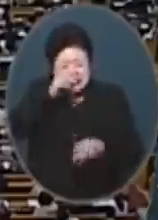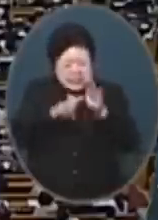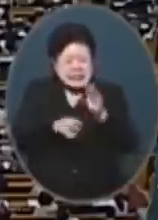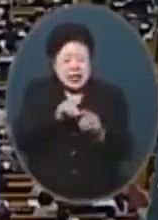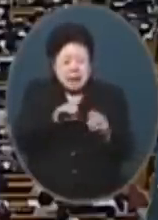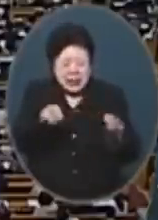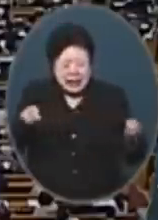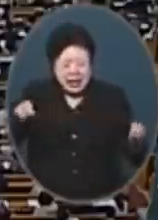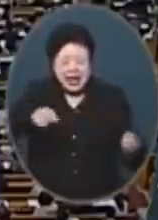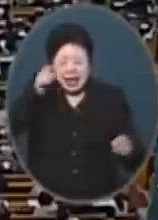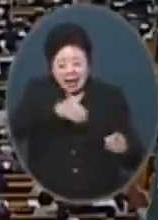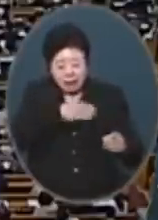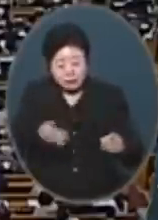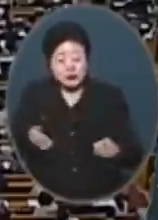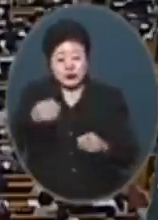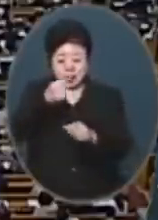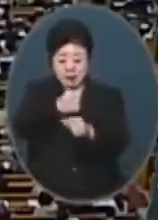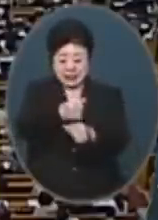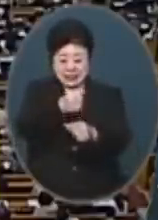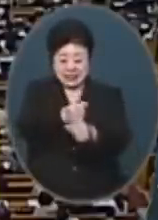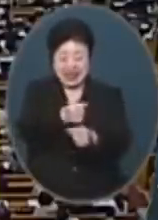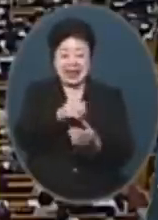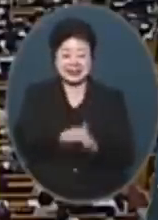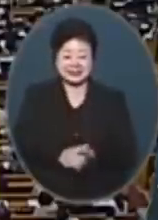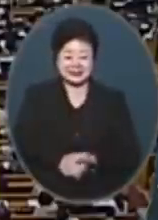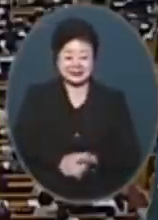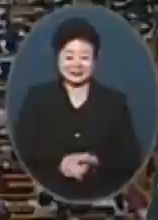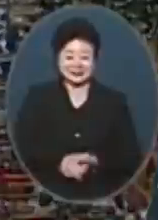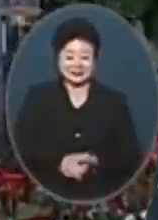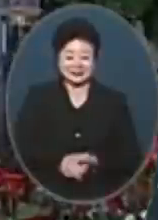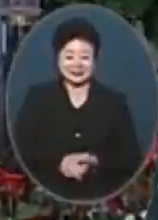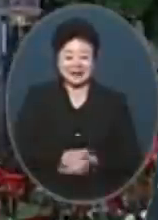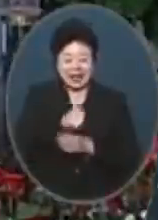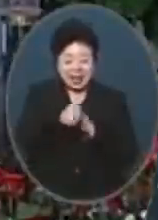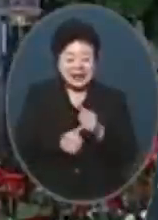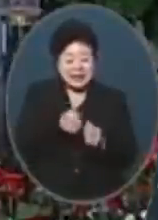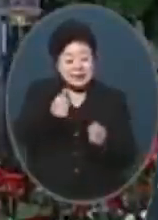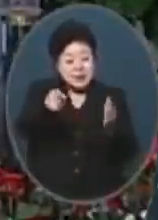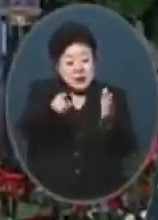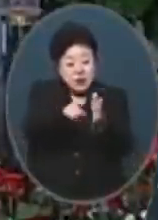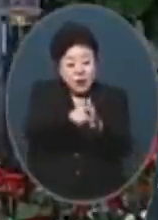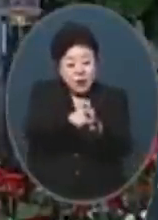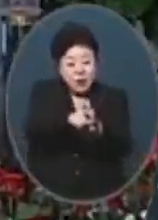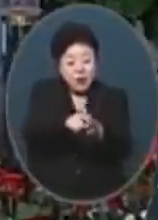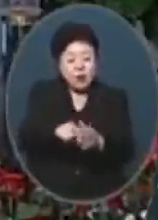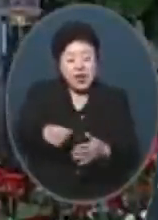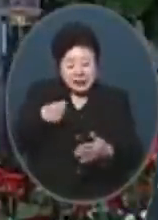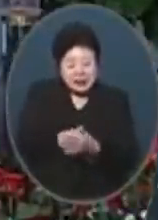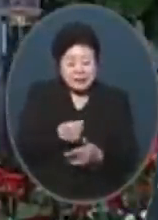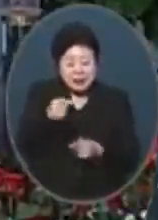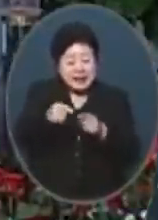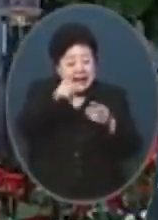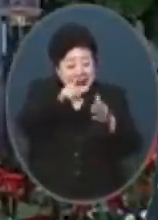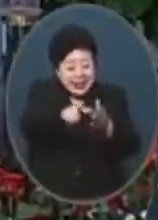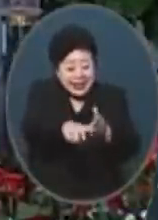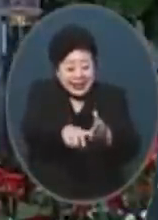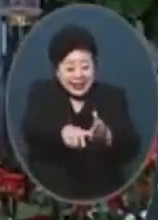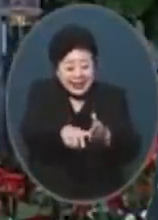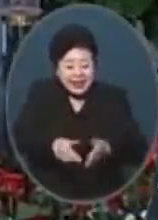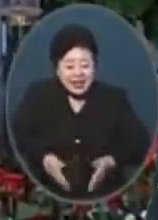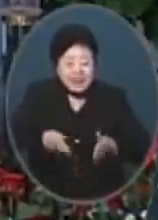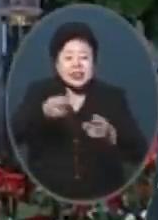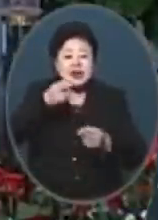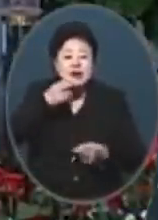사막에 강을 내리라고 말씀하셨습니다. 하나님을 믿고 담대히 나아가면 길이